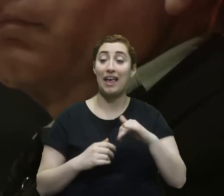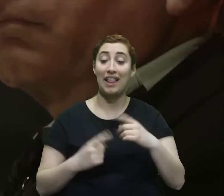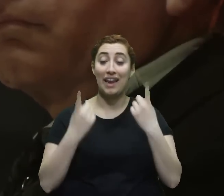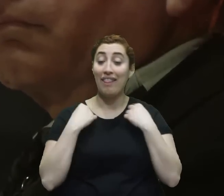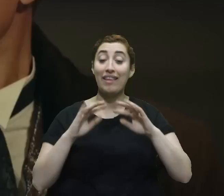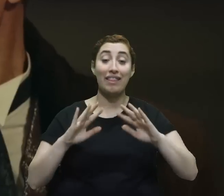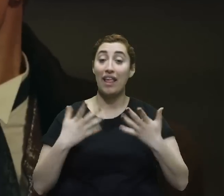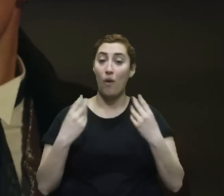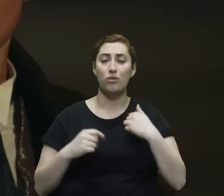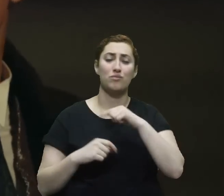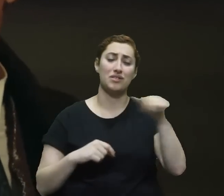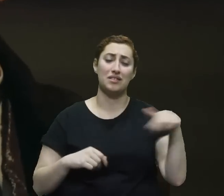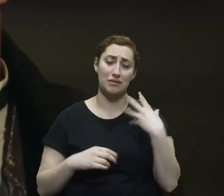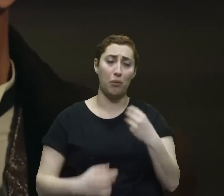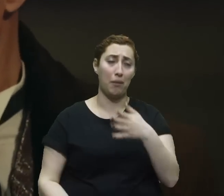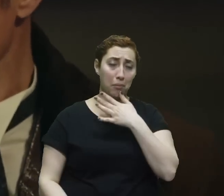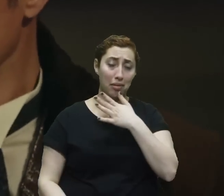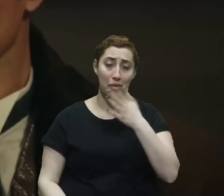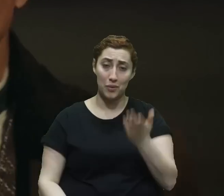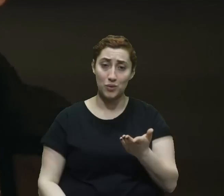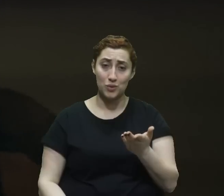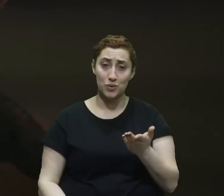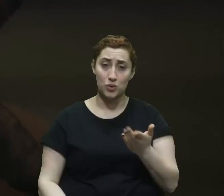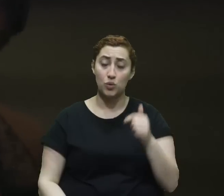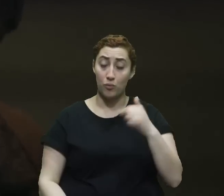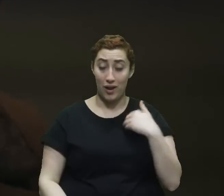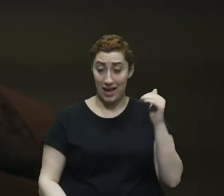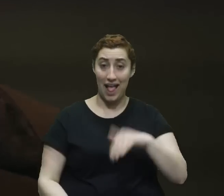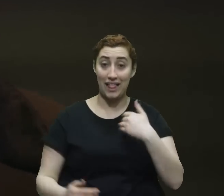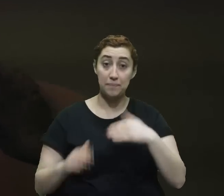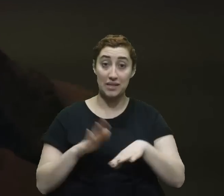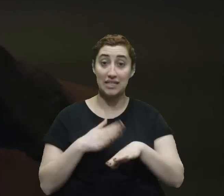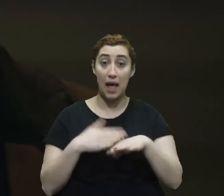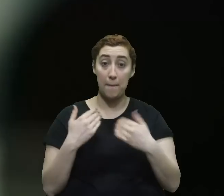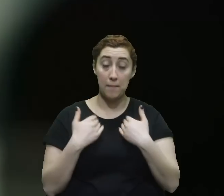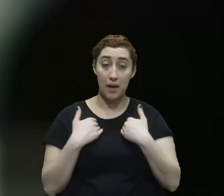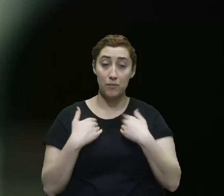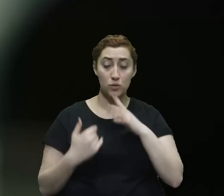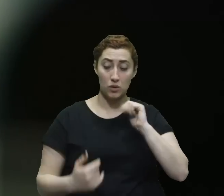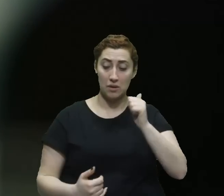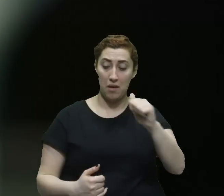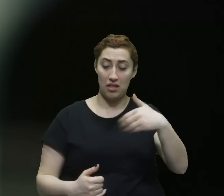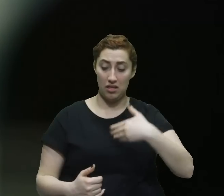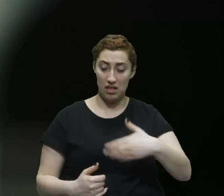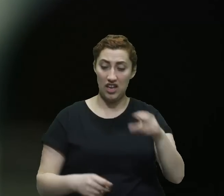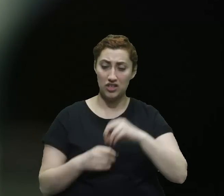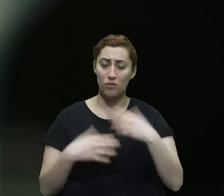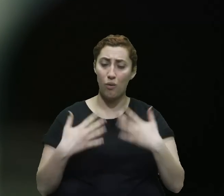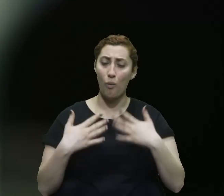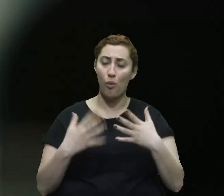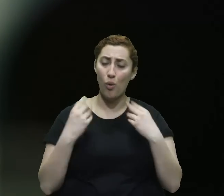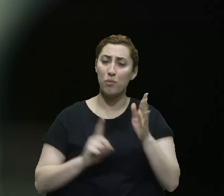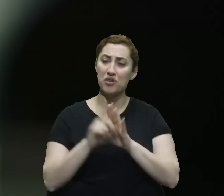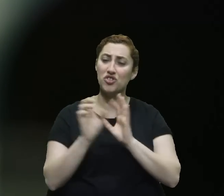yetkileri nelerdir, bunları sizler gayet iyi biliyorsunuz. Buraya geliş sebebim son zamanlarda sıkça